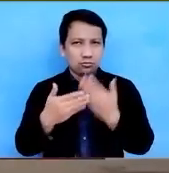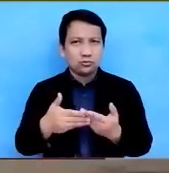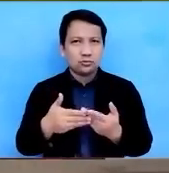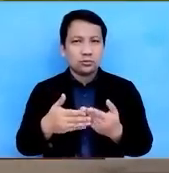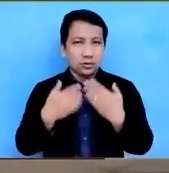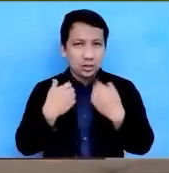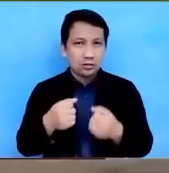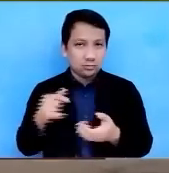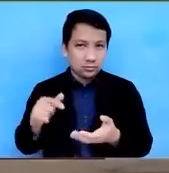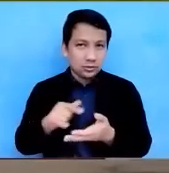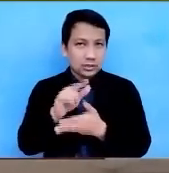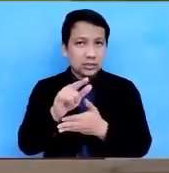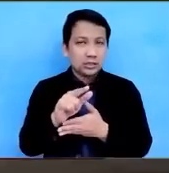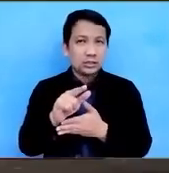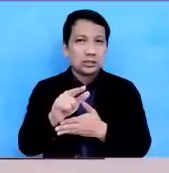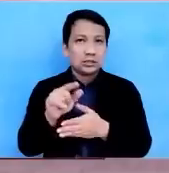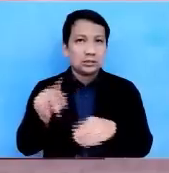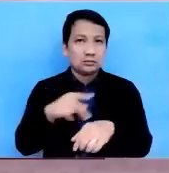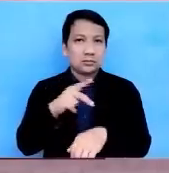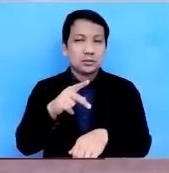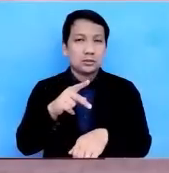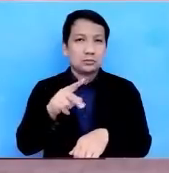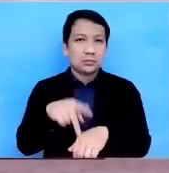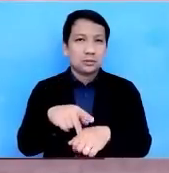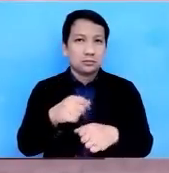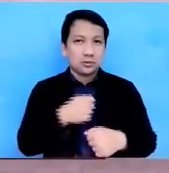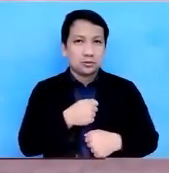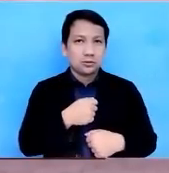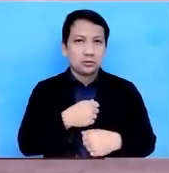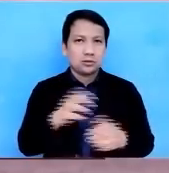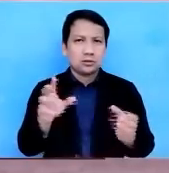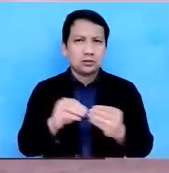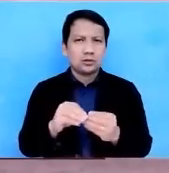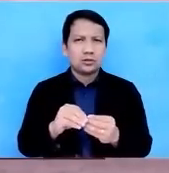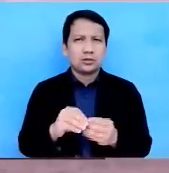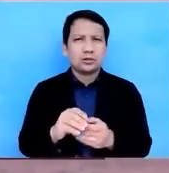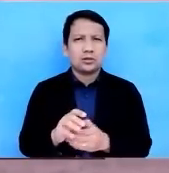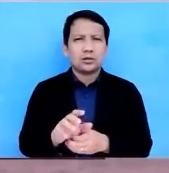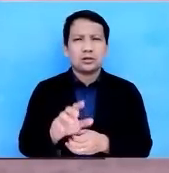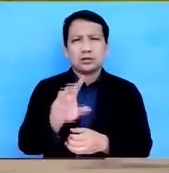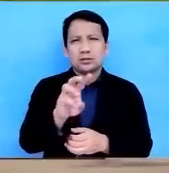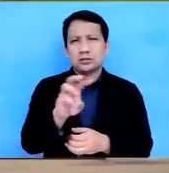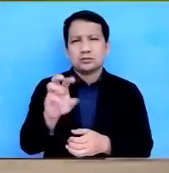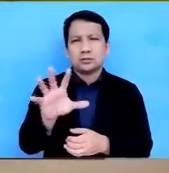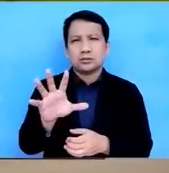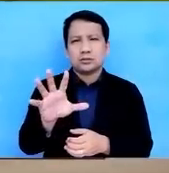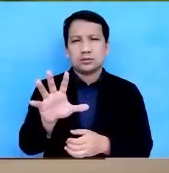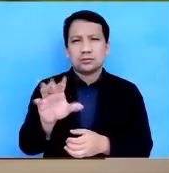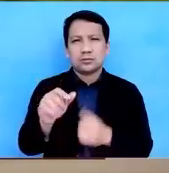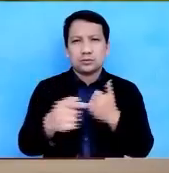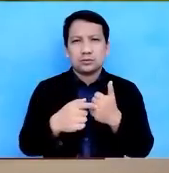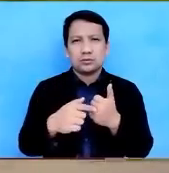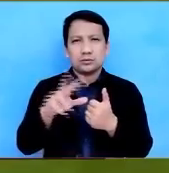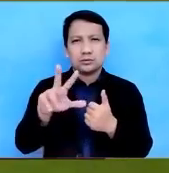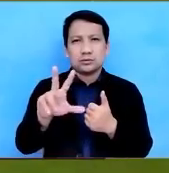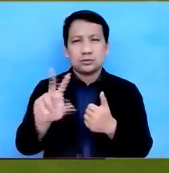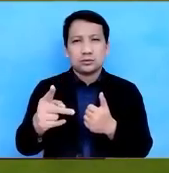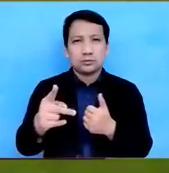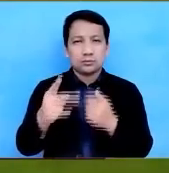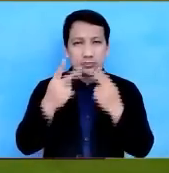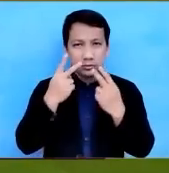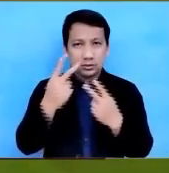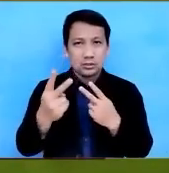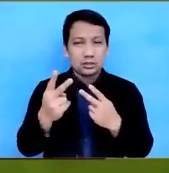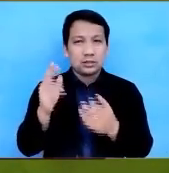nito ang kakayahan ng ating militar. Sa ngayon ay meron na pong higit 650 likes at 31,000 views